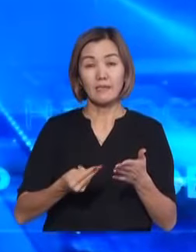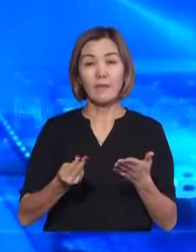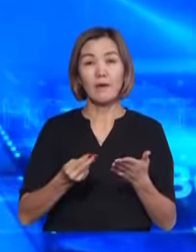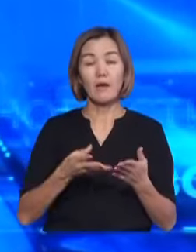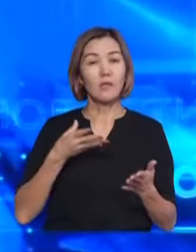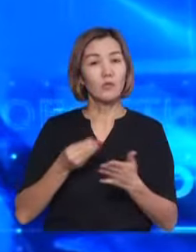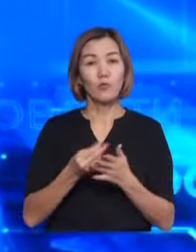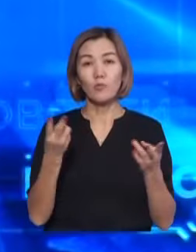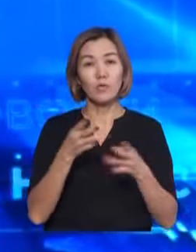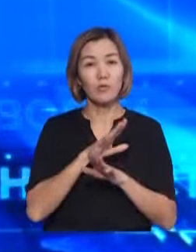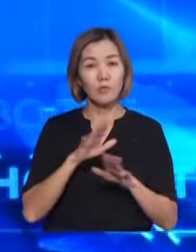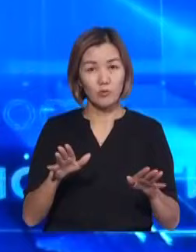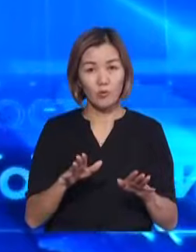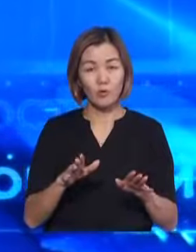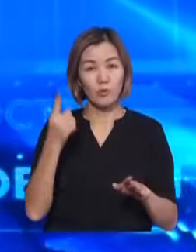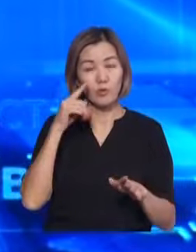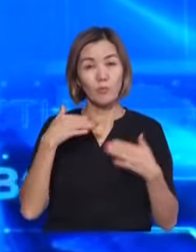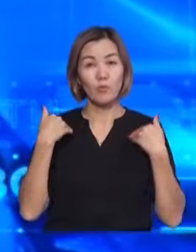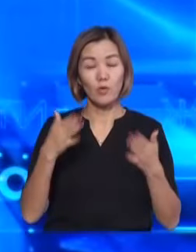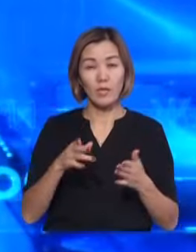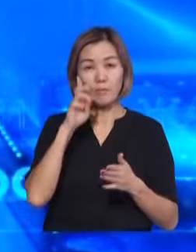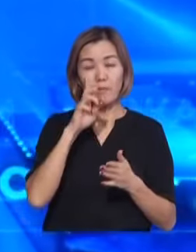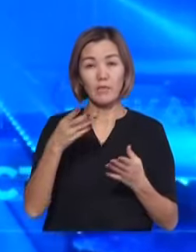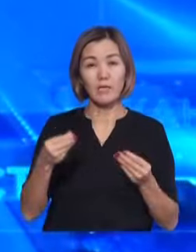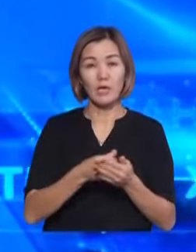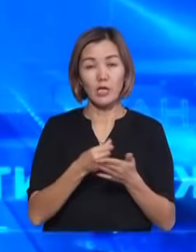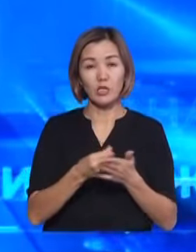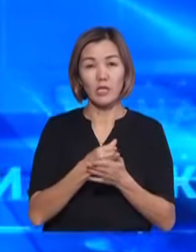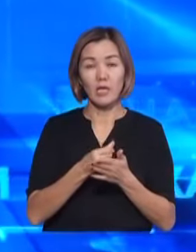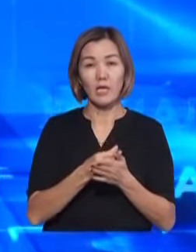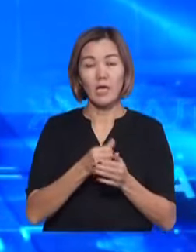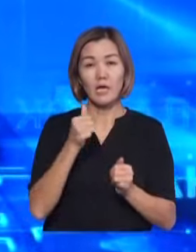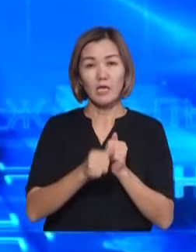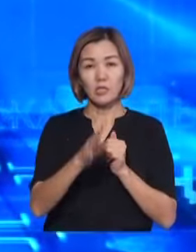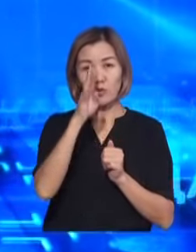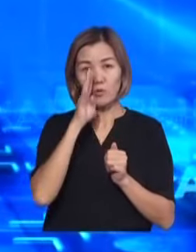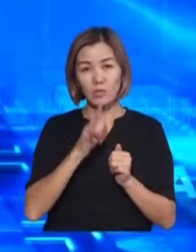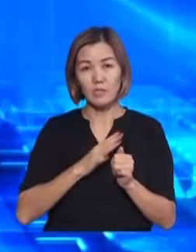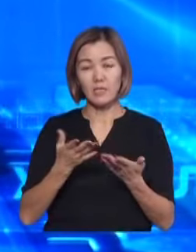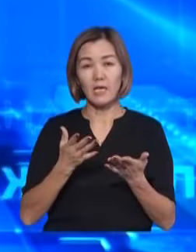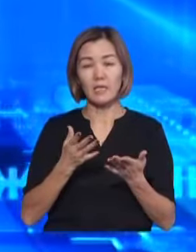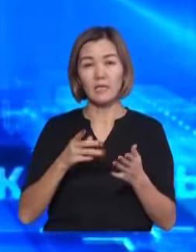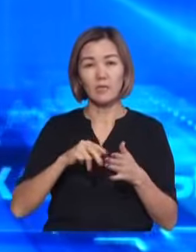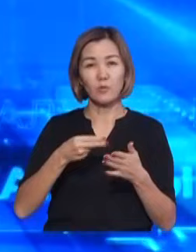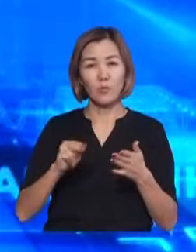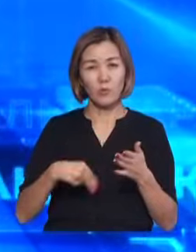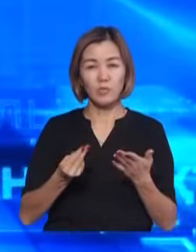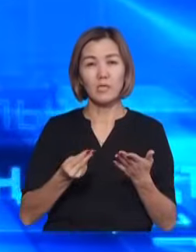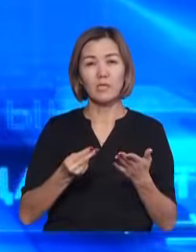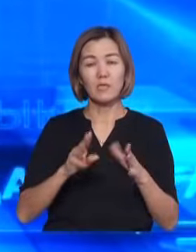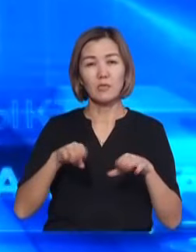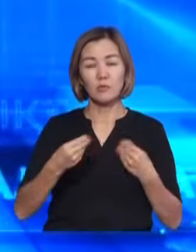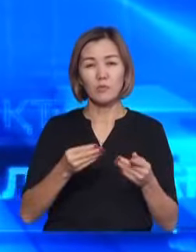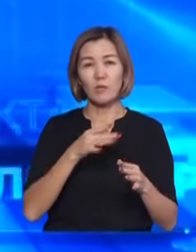деп есептейді. Олардың пікірінше мемлекеттен берілетін қаржылай көмек 90 сайын өткізілетін анықтамалармен ақ жұмсалып кетеді. Парламенттің